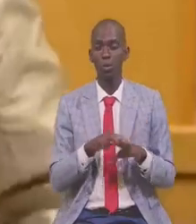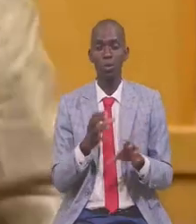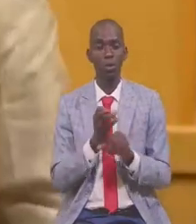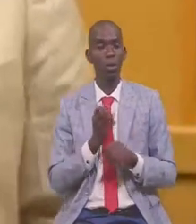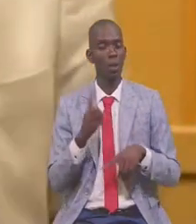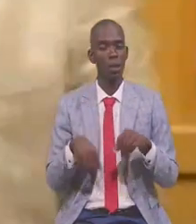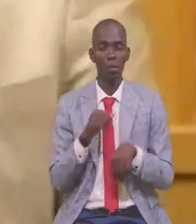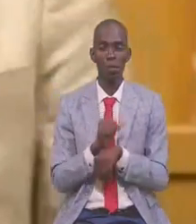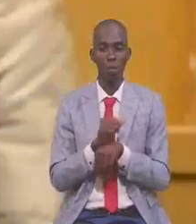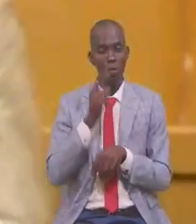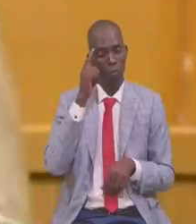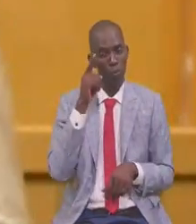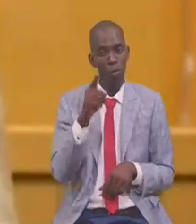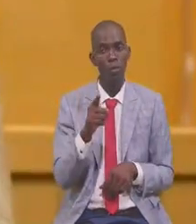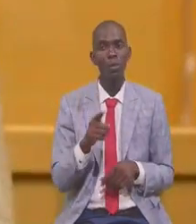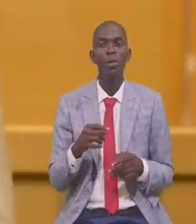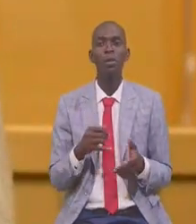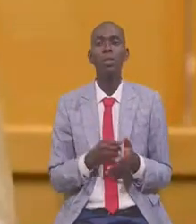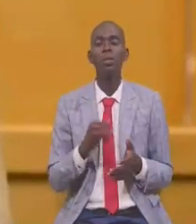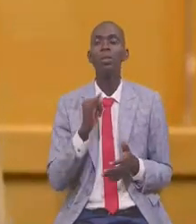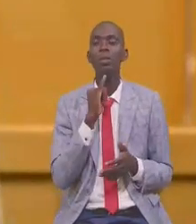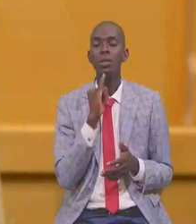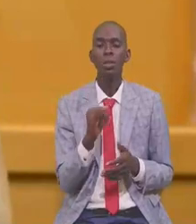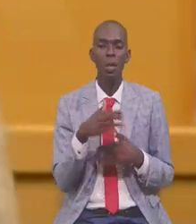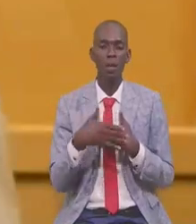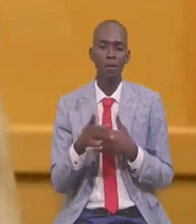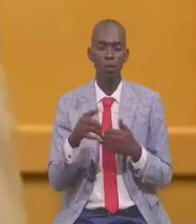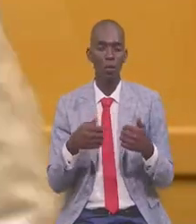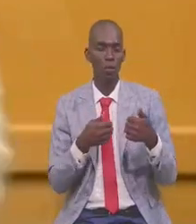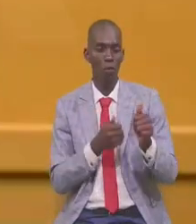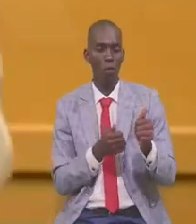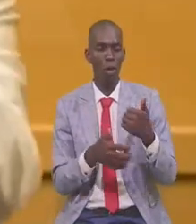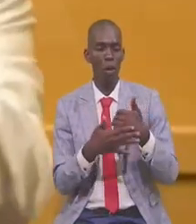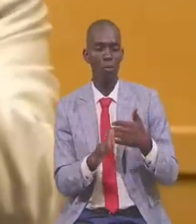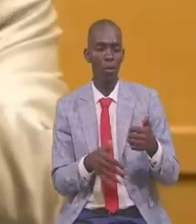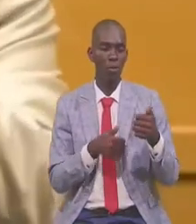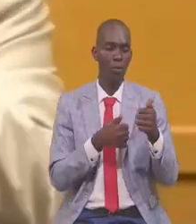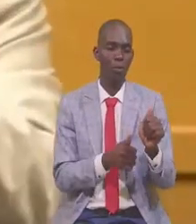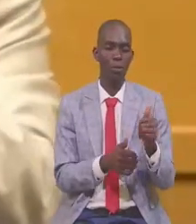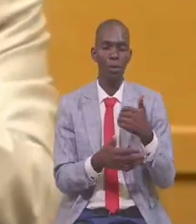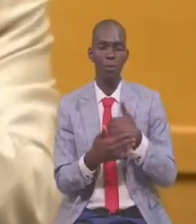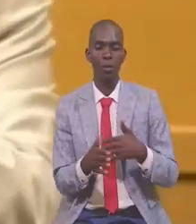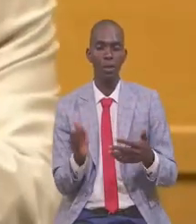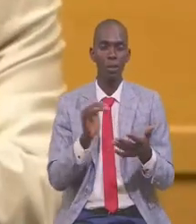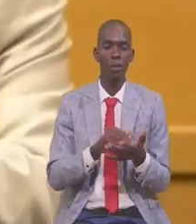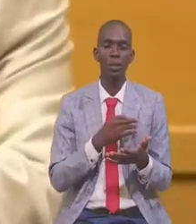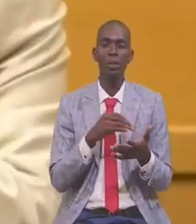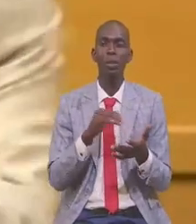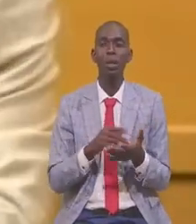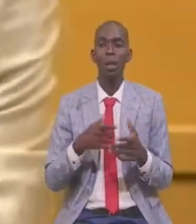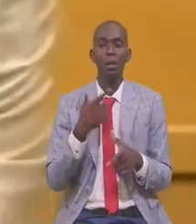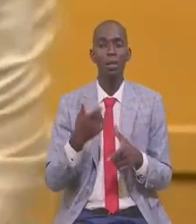pour toi. C'est quand tu poursuis, quand tu poursuis, quand tu poursuis. Et alors,